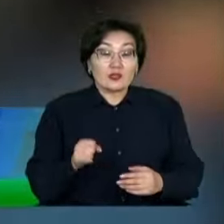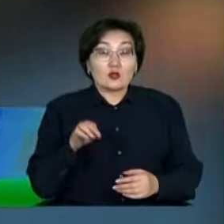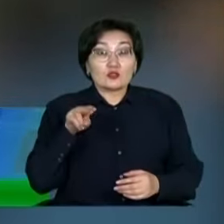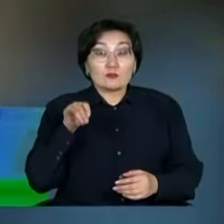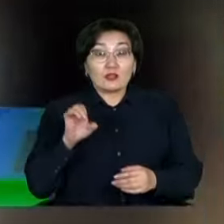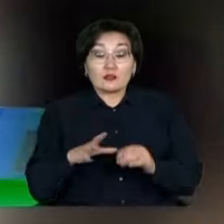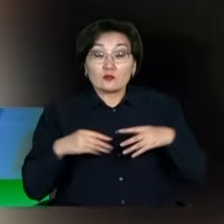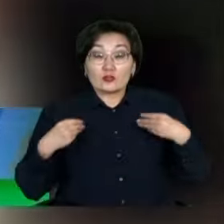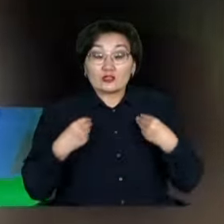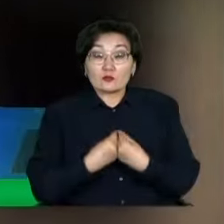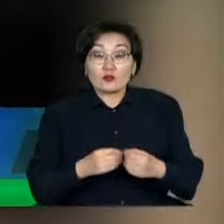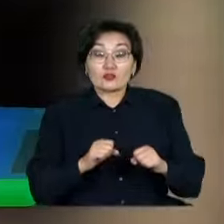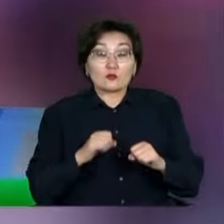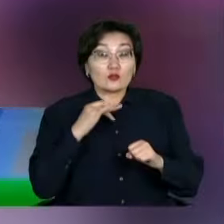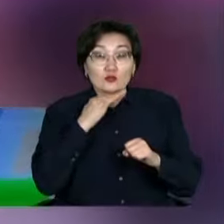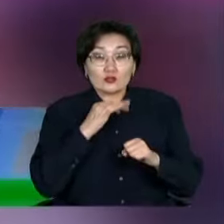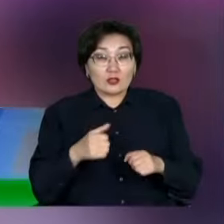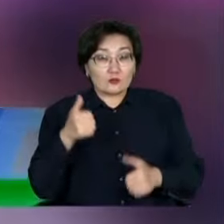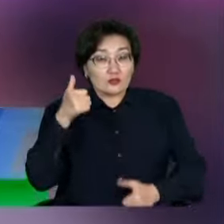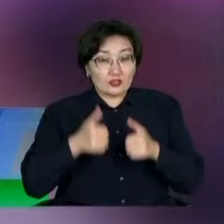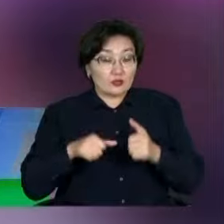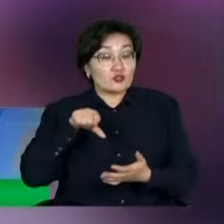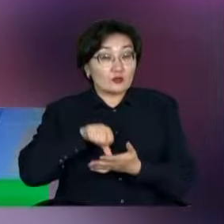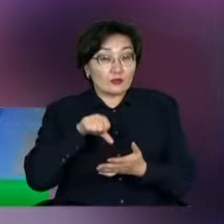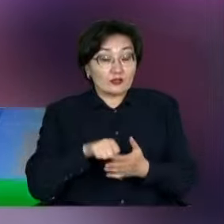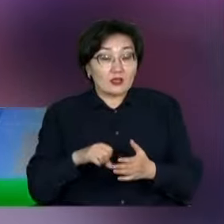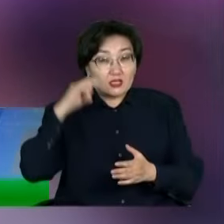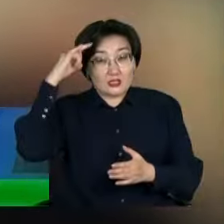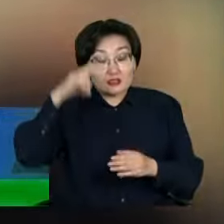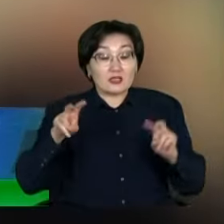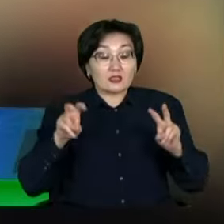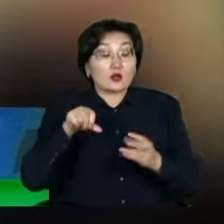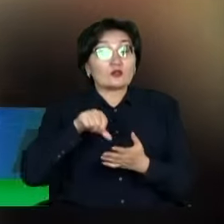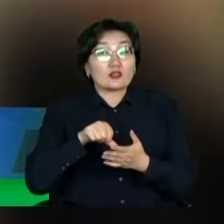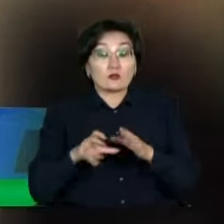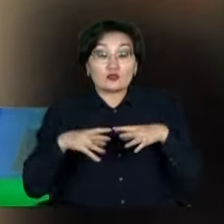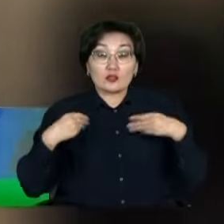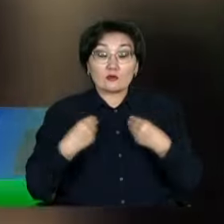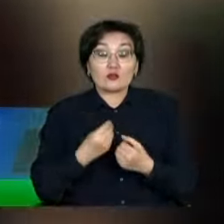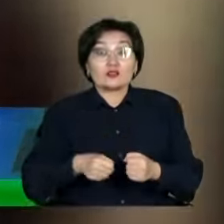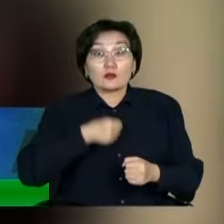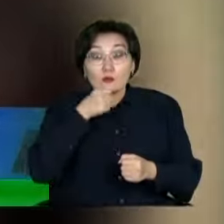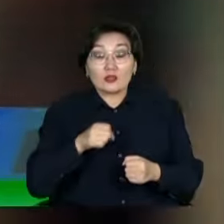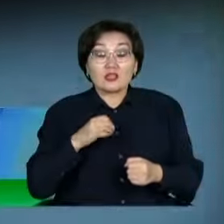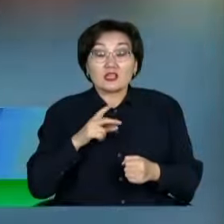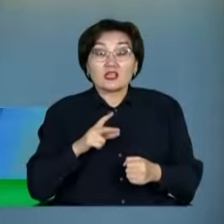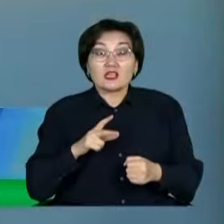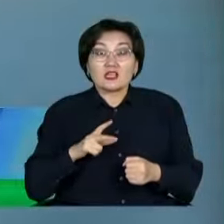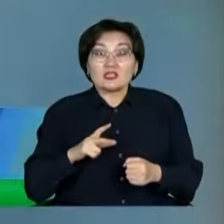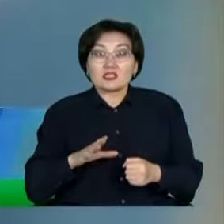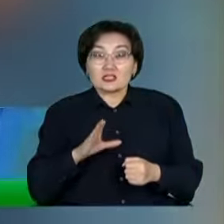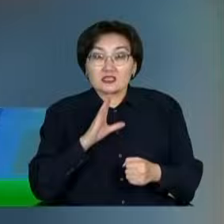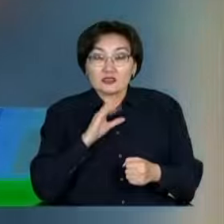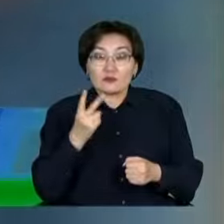Оспановтар әулеті джиу-джитсудан көптеген дүбірлі додаларда топ жарып, ел абыройын асқақтатып жүр. Отбасының тұңғышы Адия, Әмір және Арғын